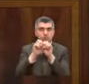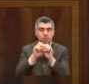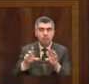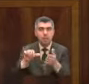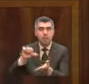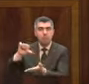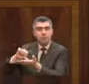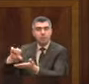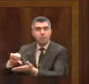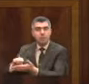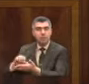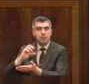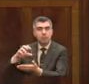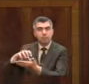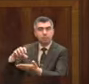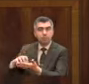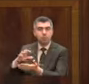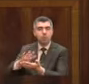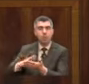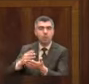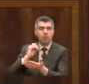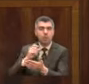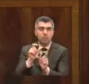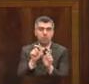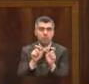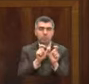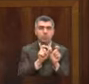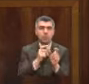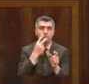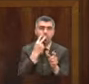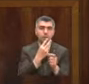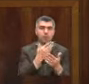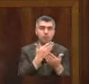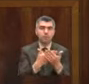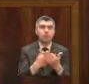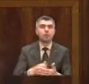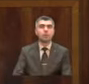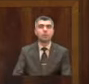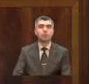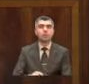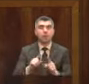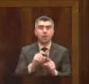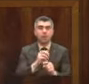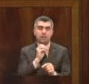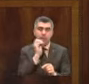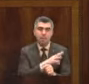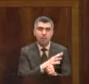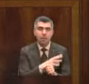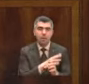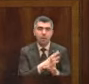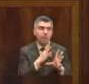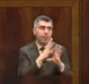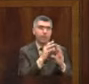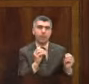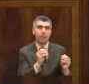المراقبة التي تستجيب للمعايير المطلوبة لحماية البيئة في ظل تنامي المطارح العشوائية وفي غياب